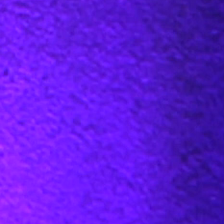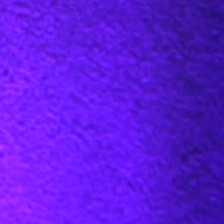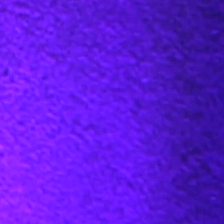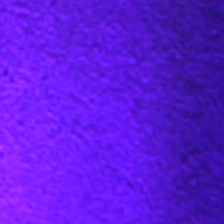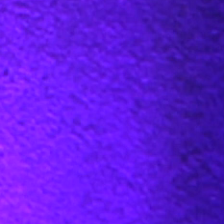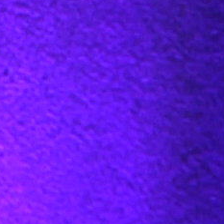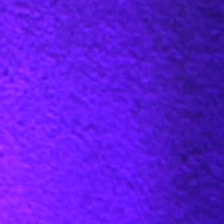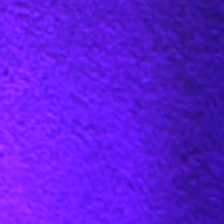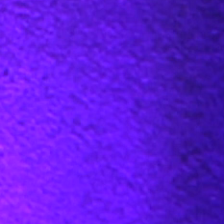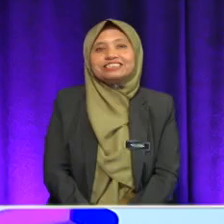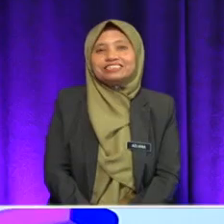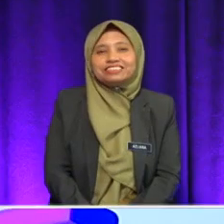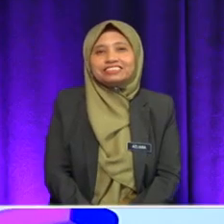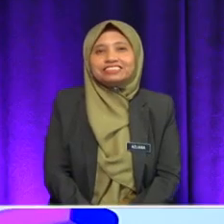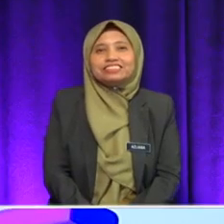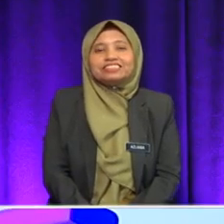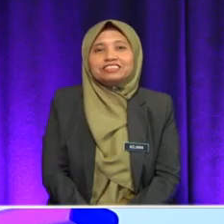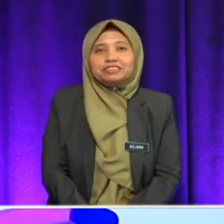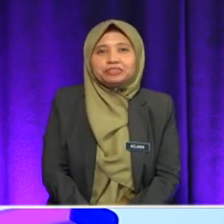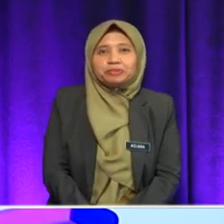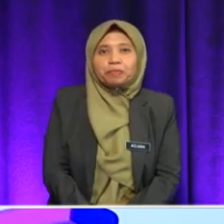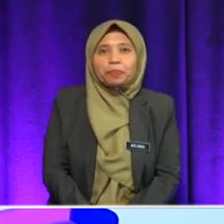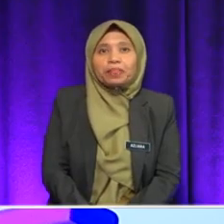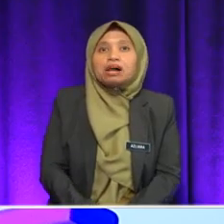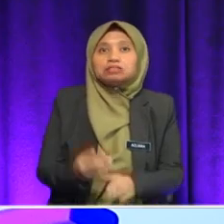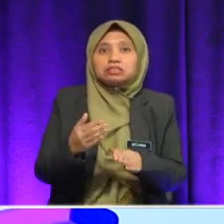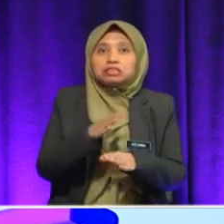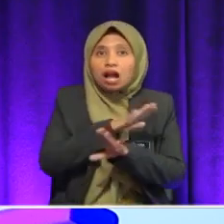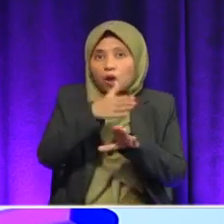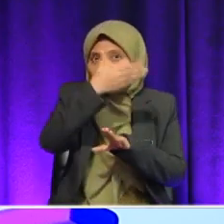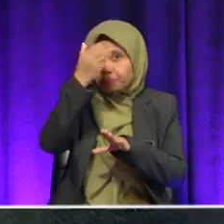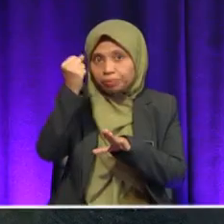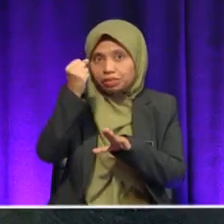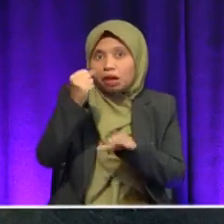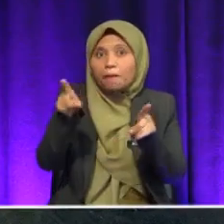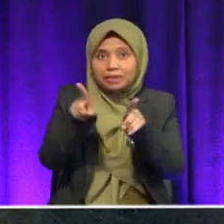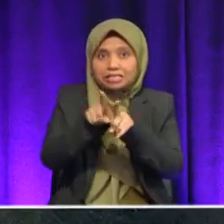atas kesucian bersama dengan kami pada hari ini dana tak lupa